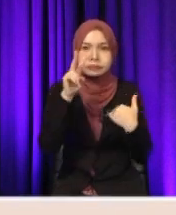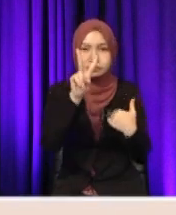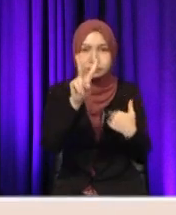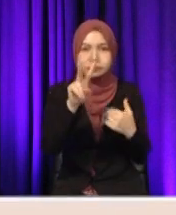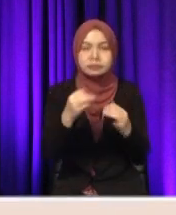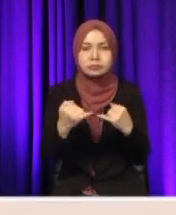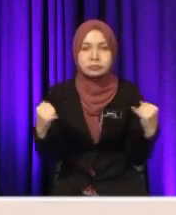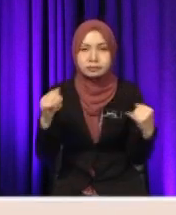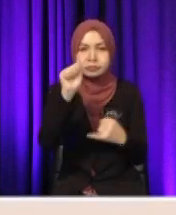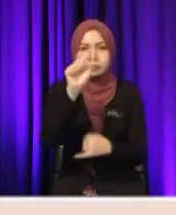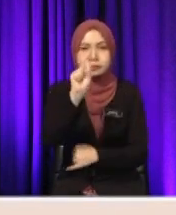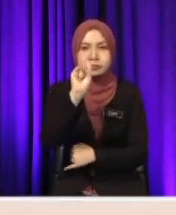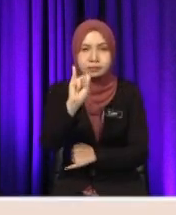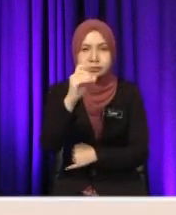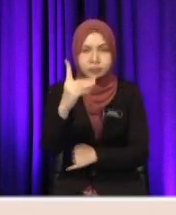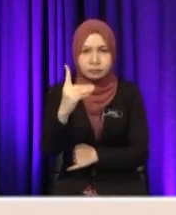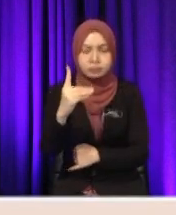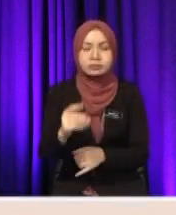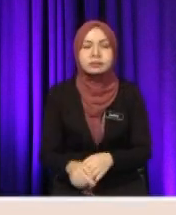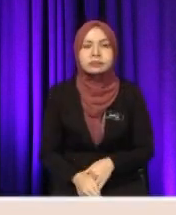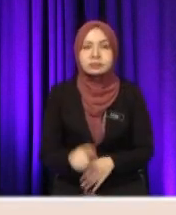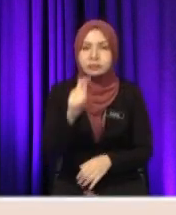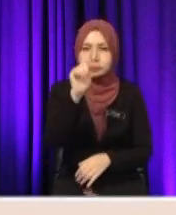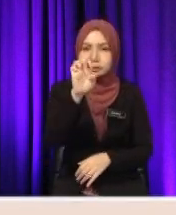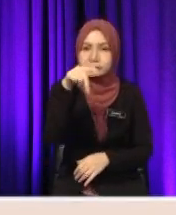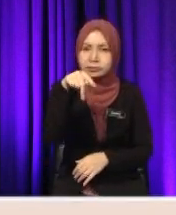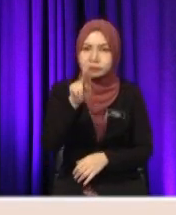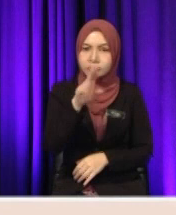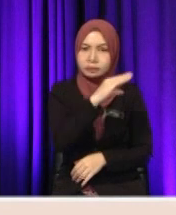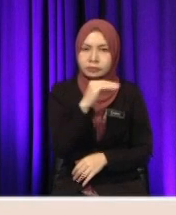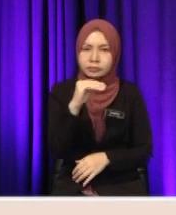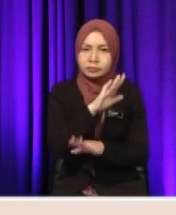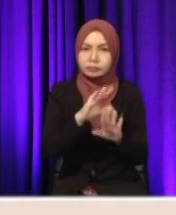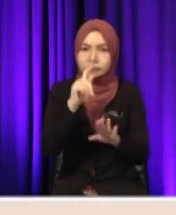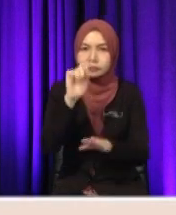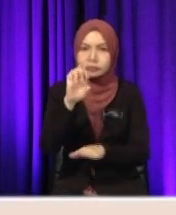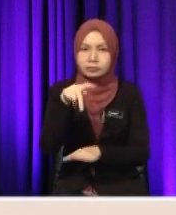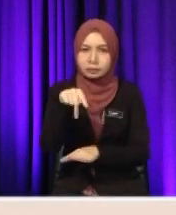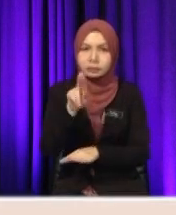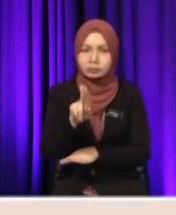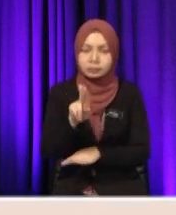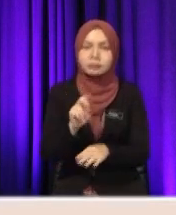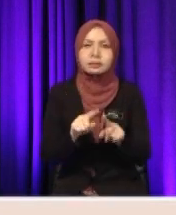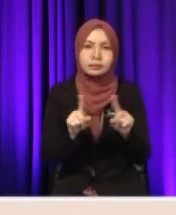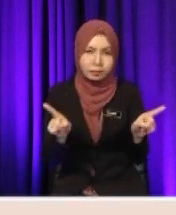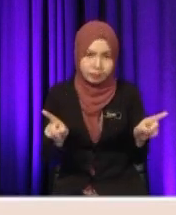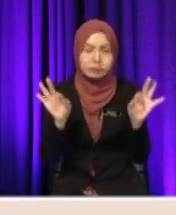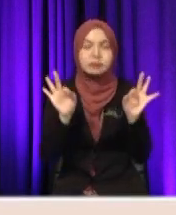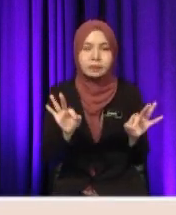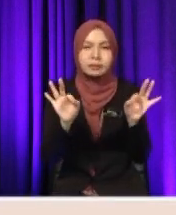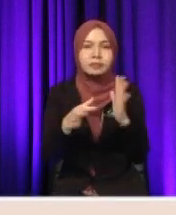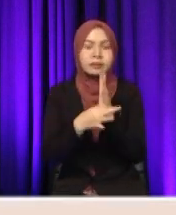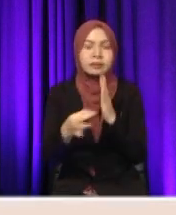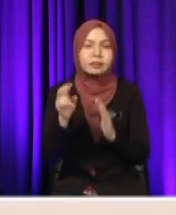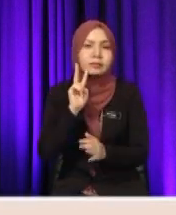Okey, manakala minyak sayuran kebiasaannya mengandungi hanya asid lemak tidak tepu. Okay. Maksudnya kurang